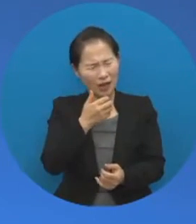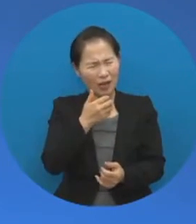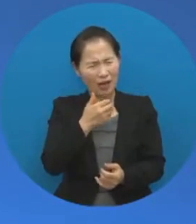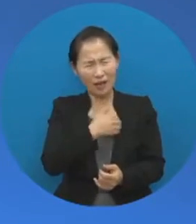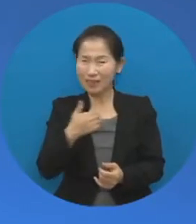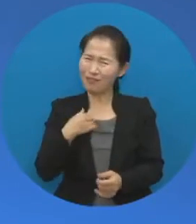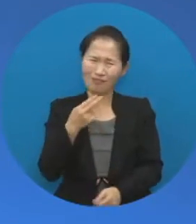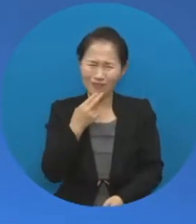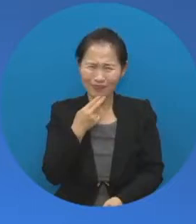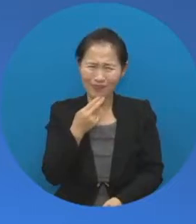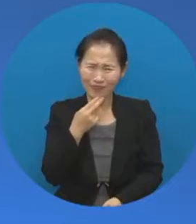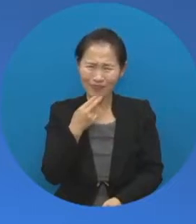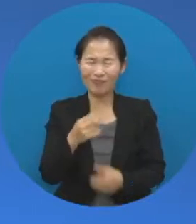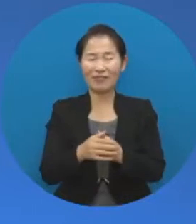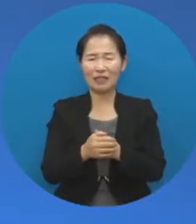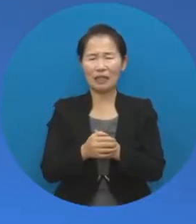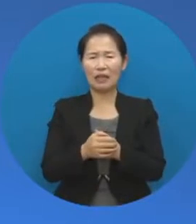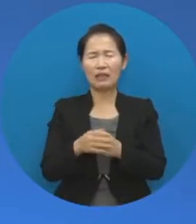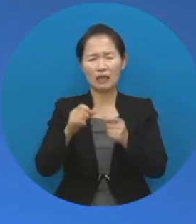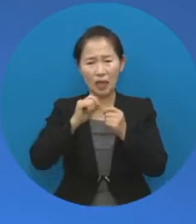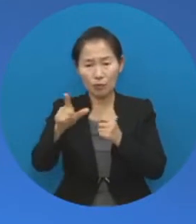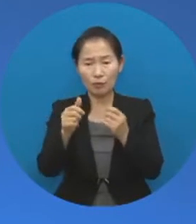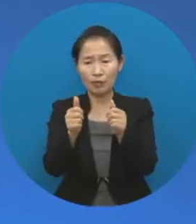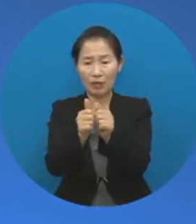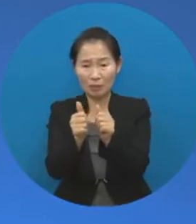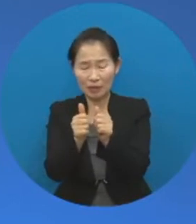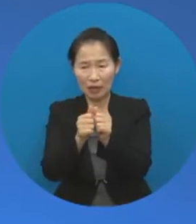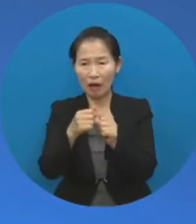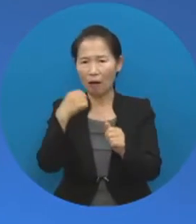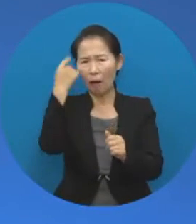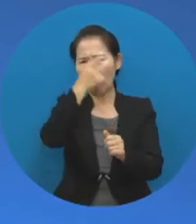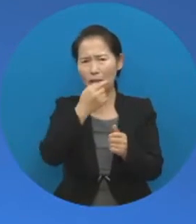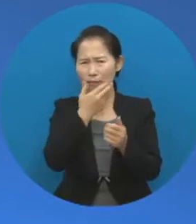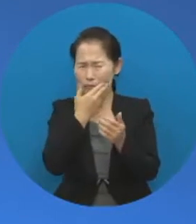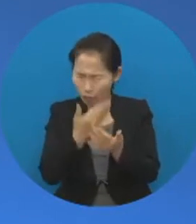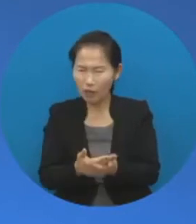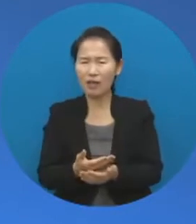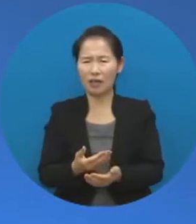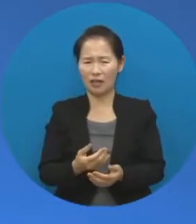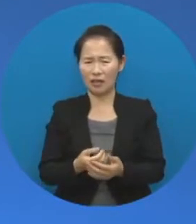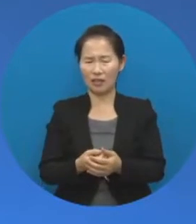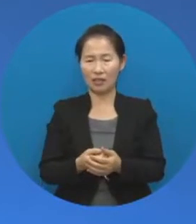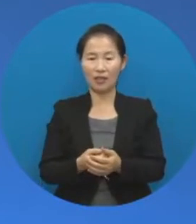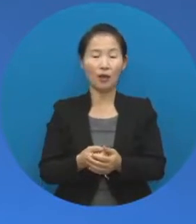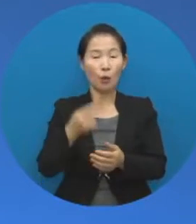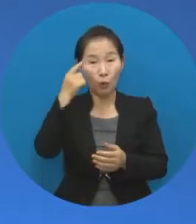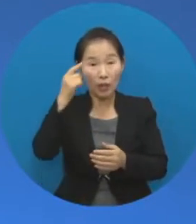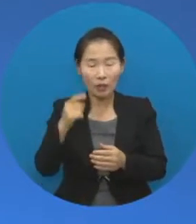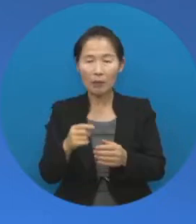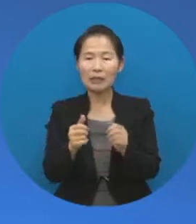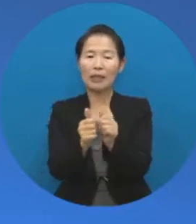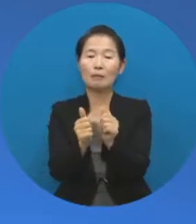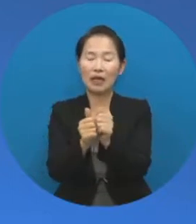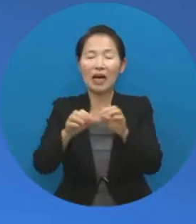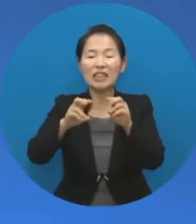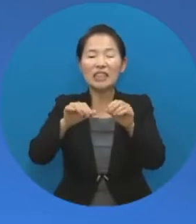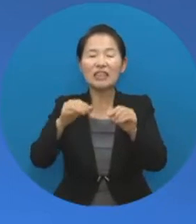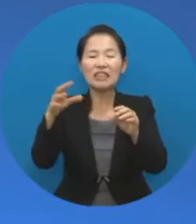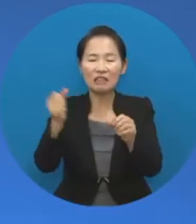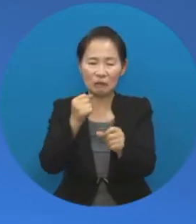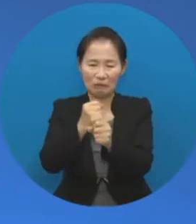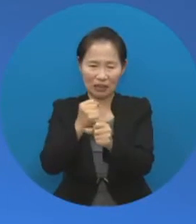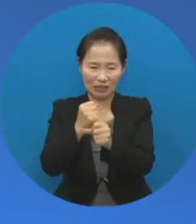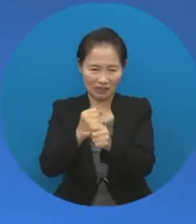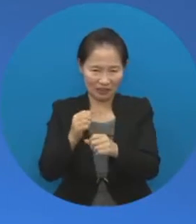예, 그리고 남자들은 되게 외모를 중요하게 생각하고 남자들은 흙으로 창조됐기 때문에 그러니까 이게